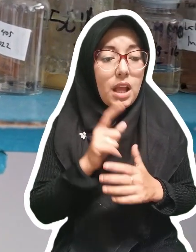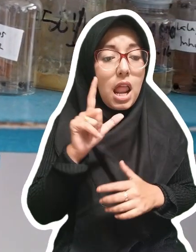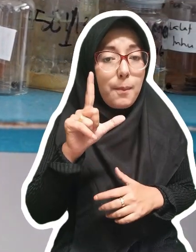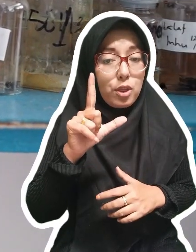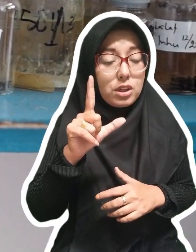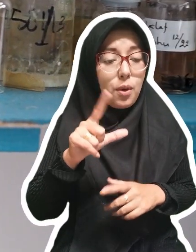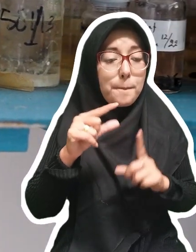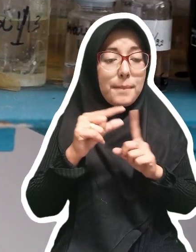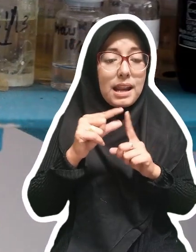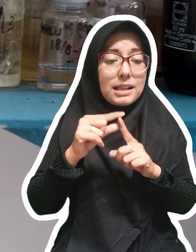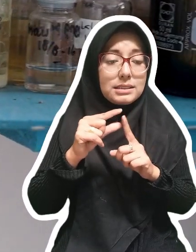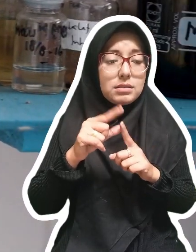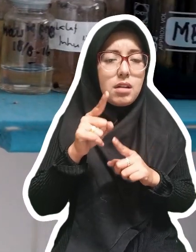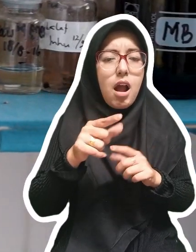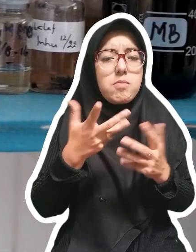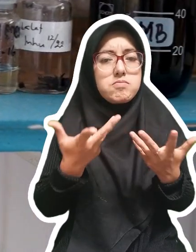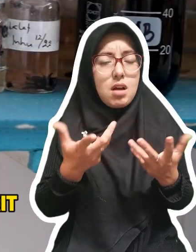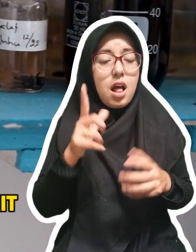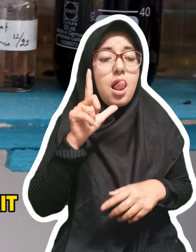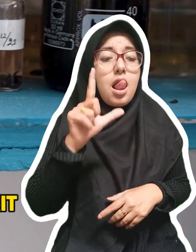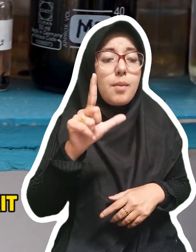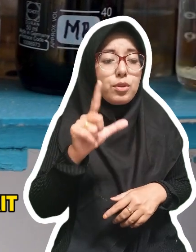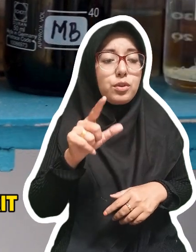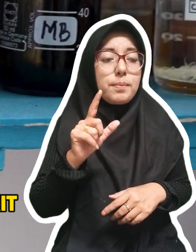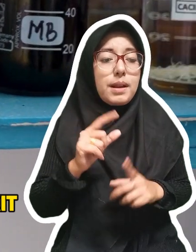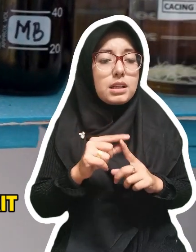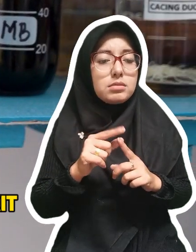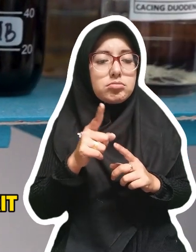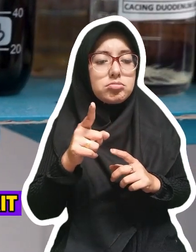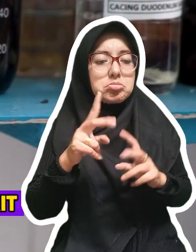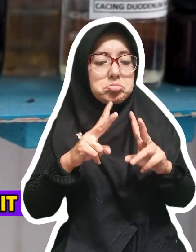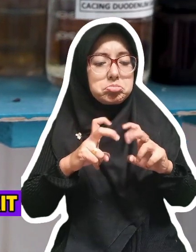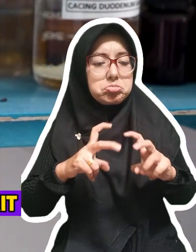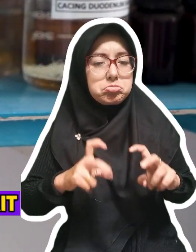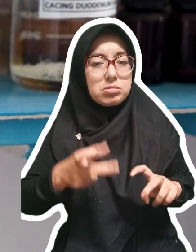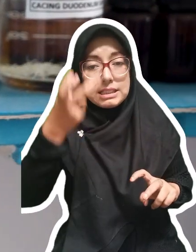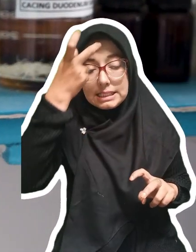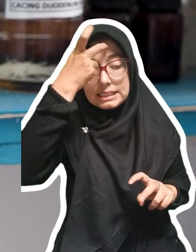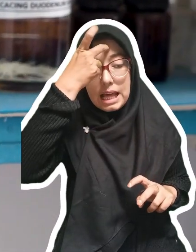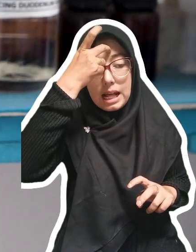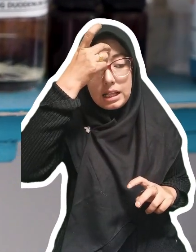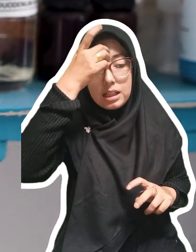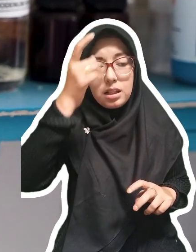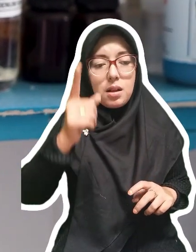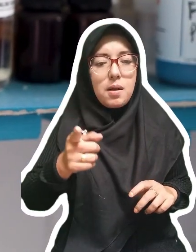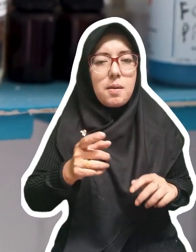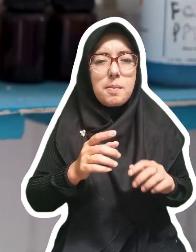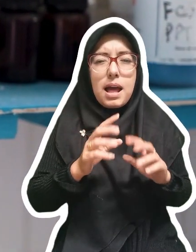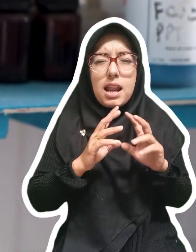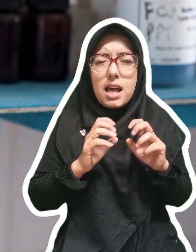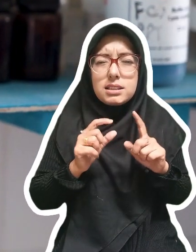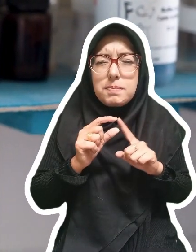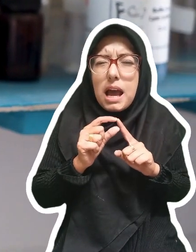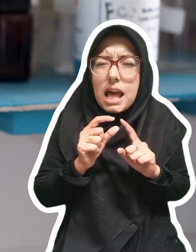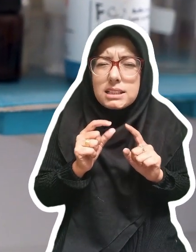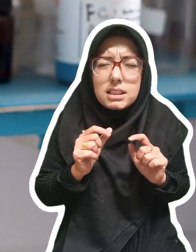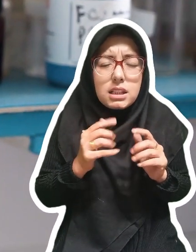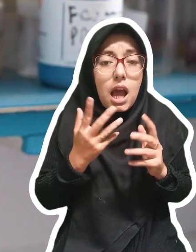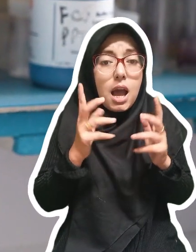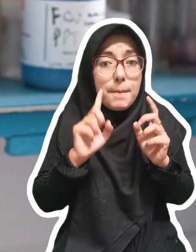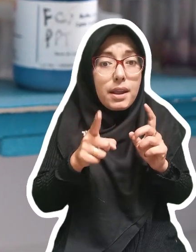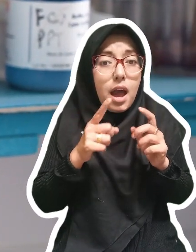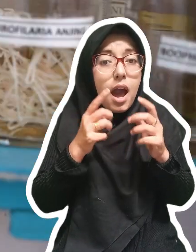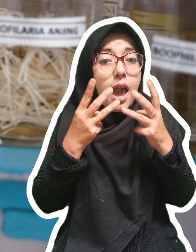Laboratorium parasitologi merupakan laboratorium penunjang diagnosa untuk penyakit-penyakit parasit pada hewan, meliputi